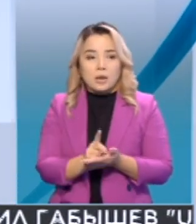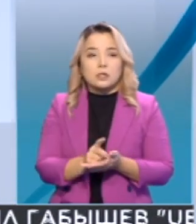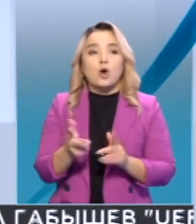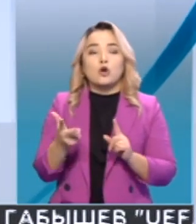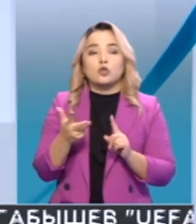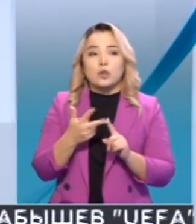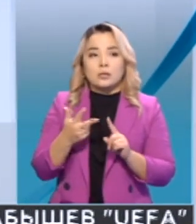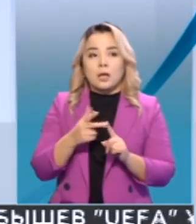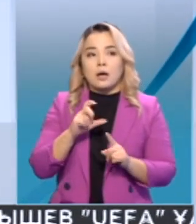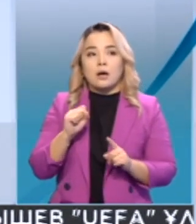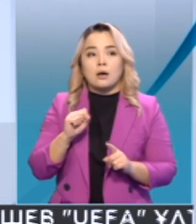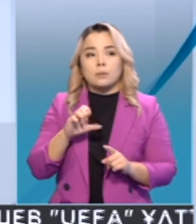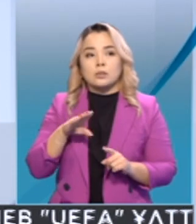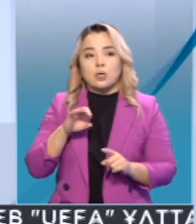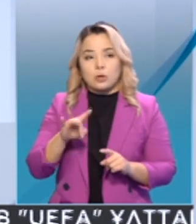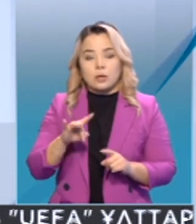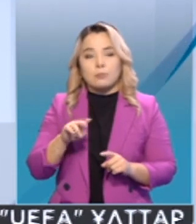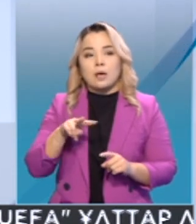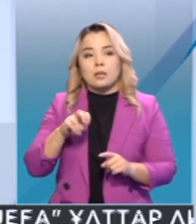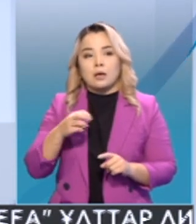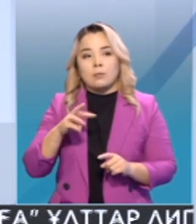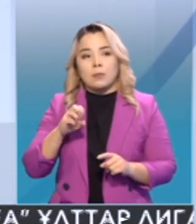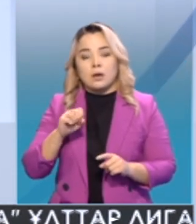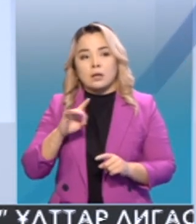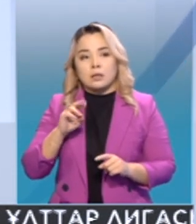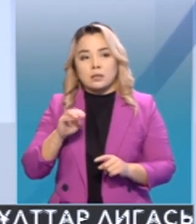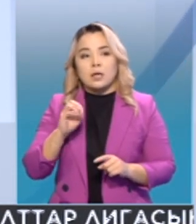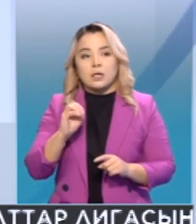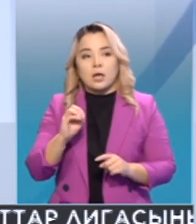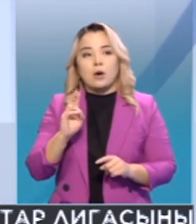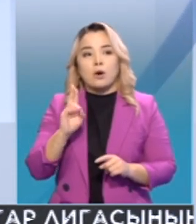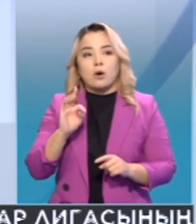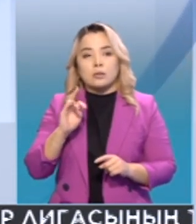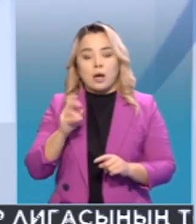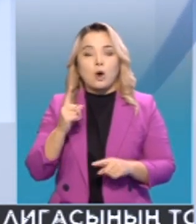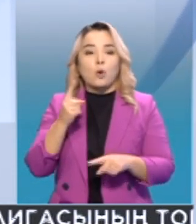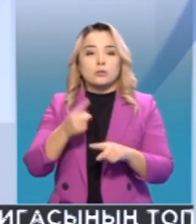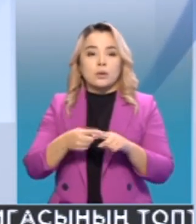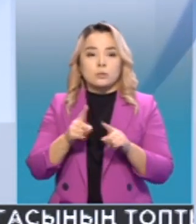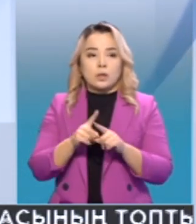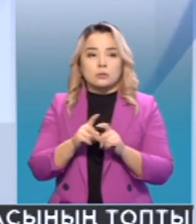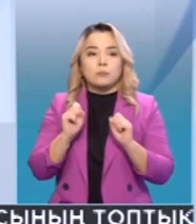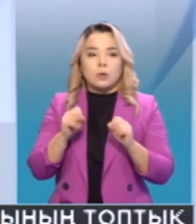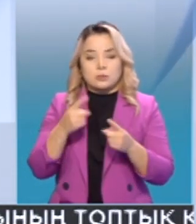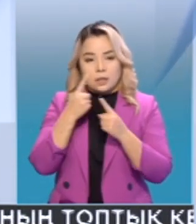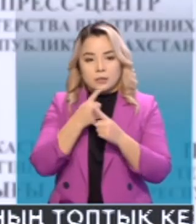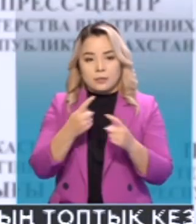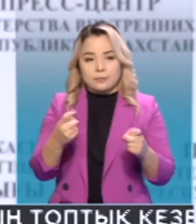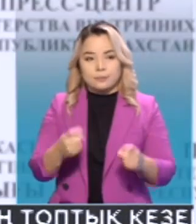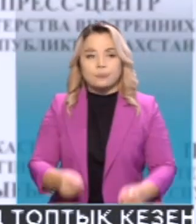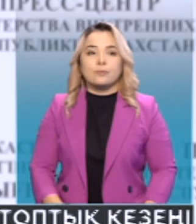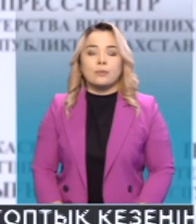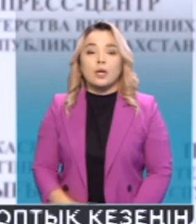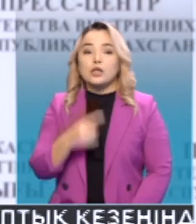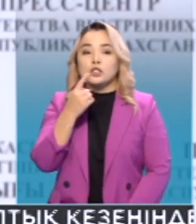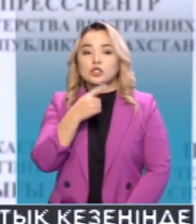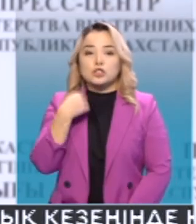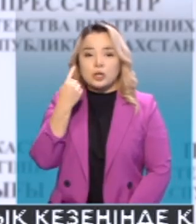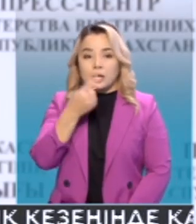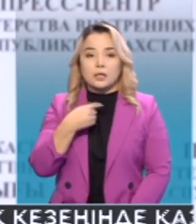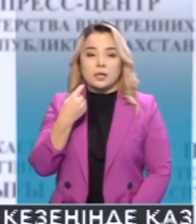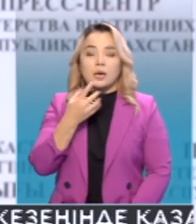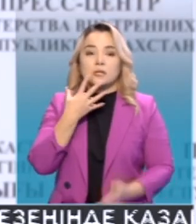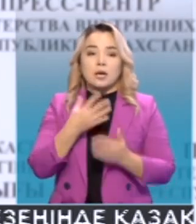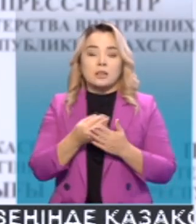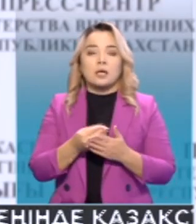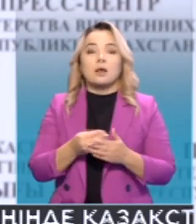Үшінші, App Store немесе Play Market-тен e-қонақ қосымшасы арқылы. Жеке және заңды тұлғалар